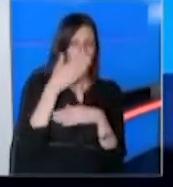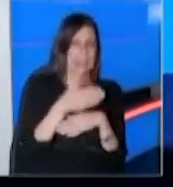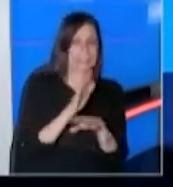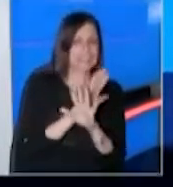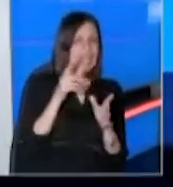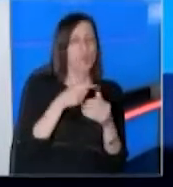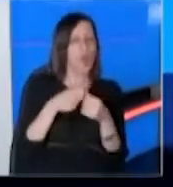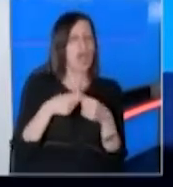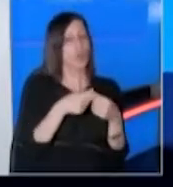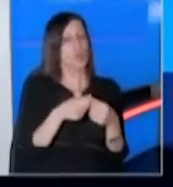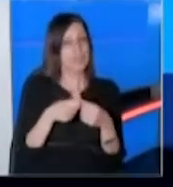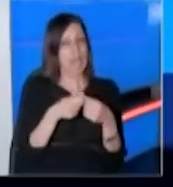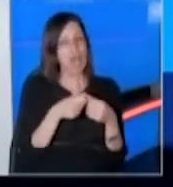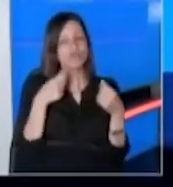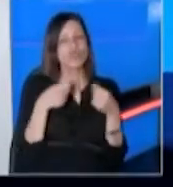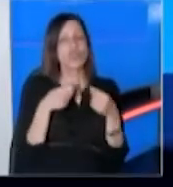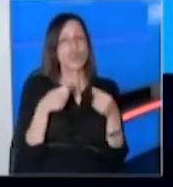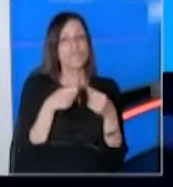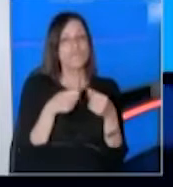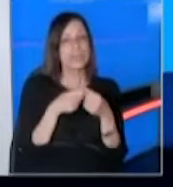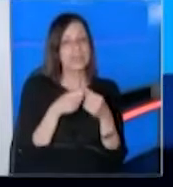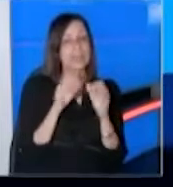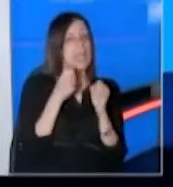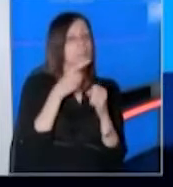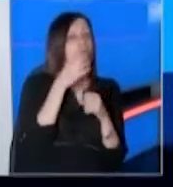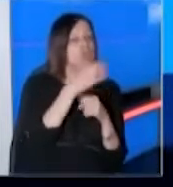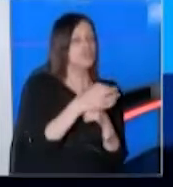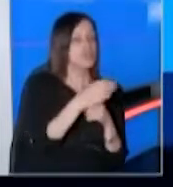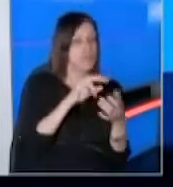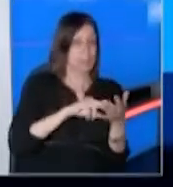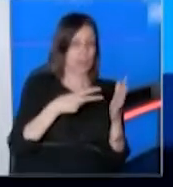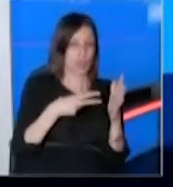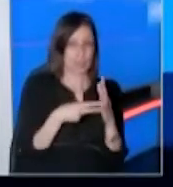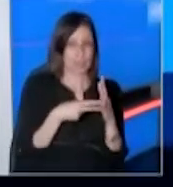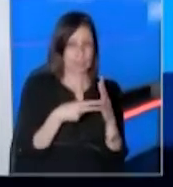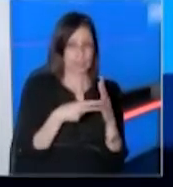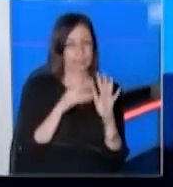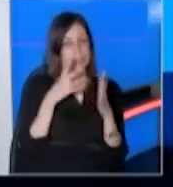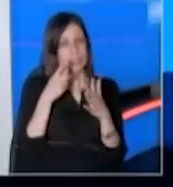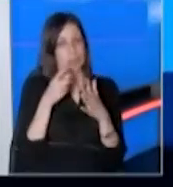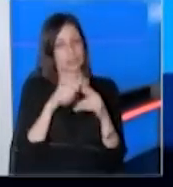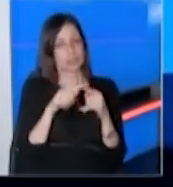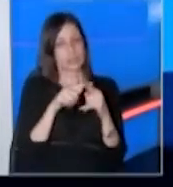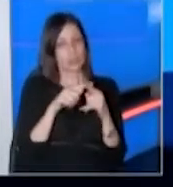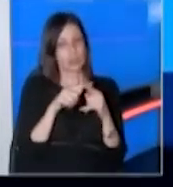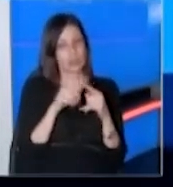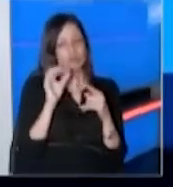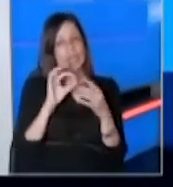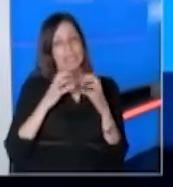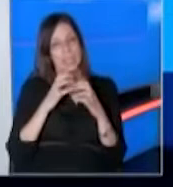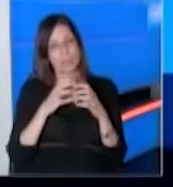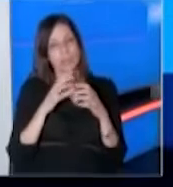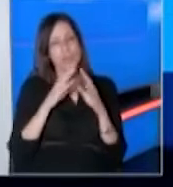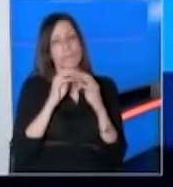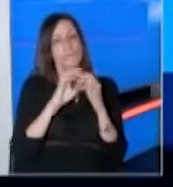הוא אגודה שיתופית, אם הוא יישוב מתוכנן, מה שהם קוראים, אם הוא מסוג הסיווג שקיבוץ, כפר שיתופי,